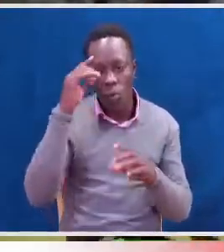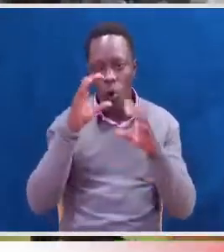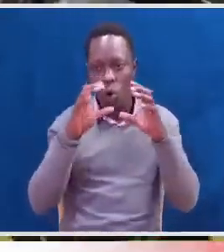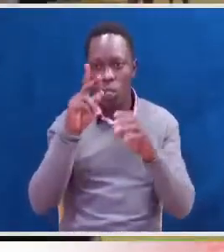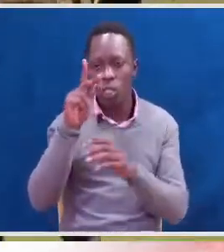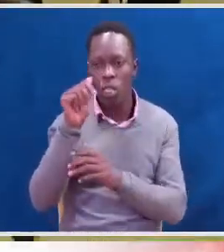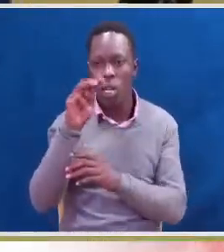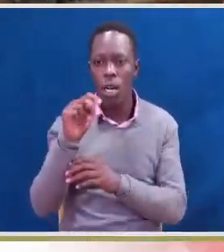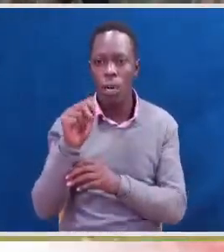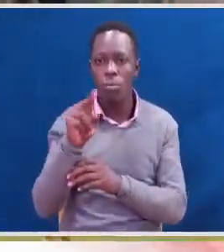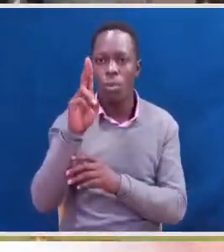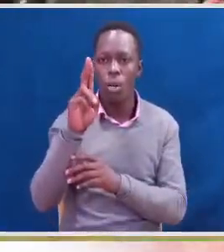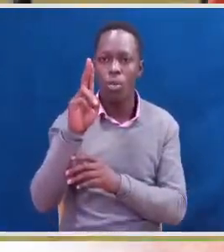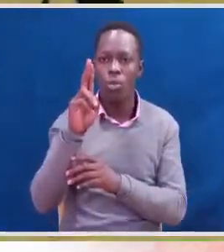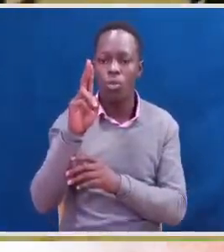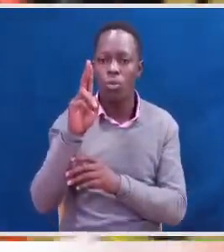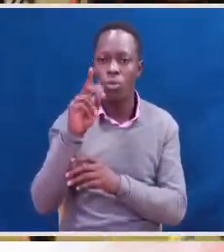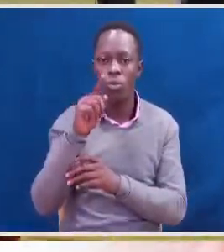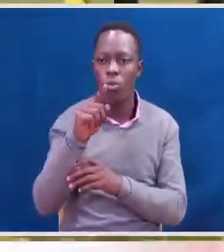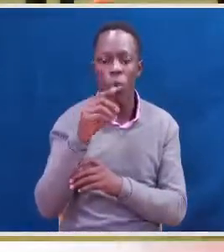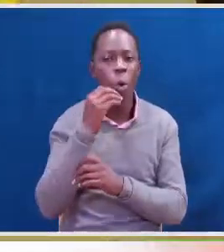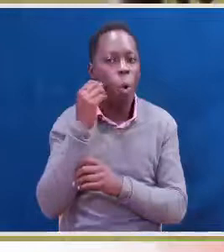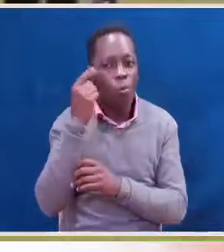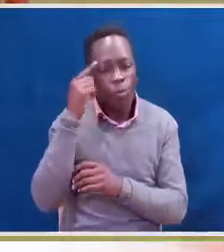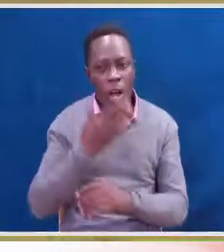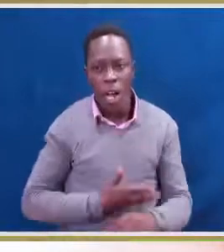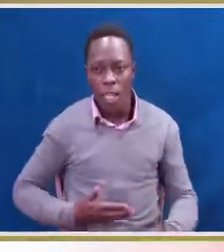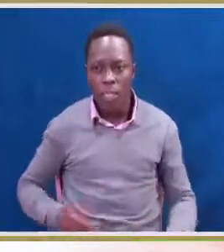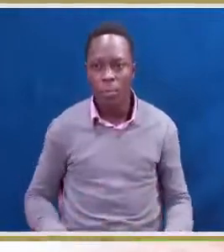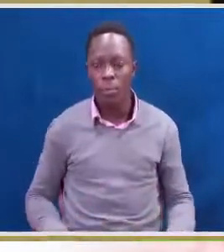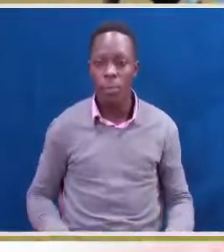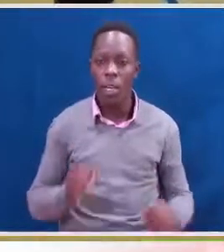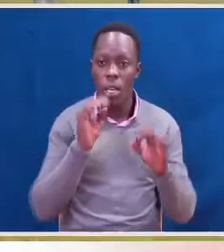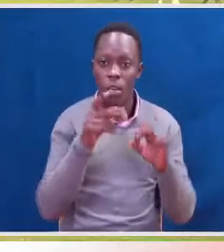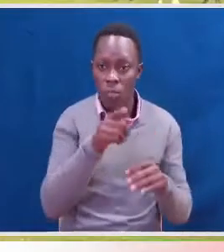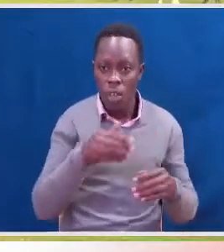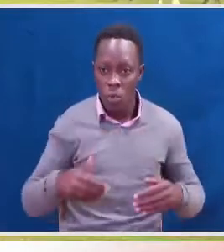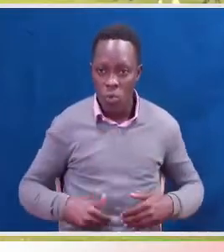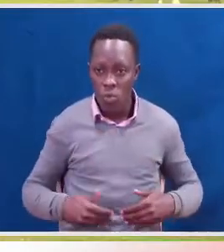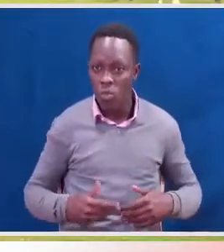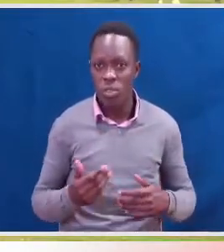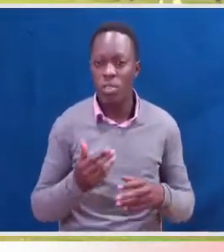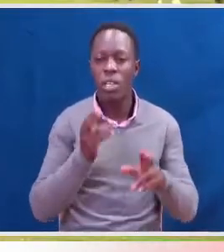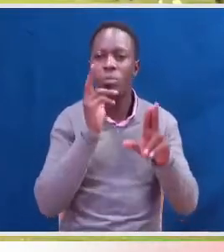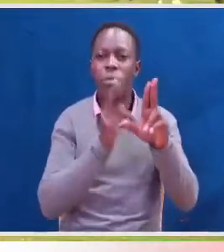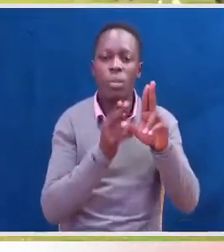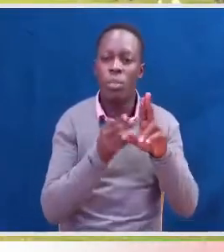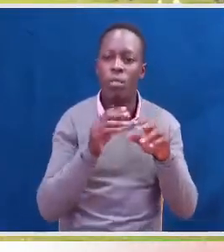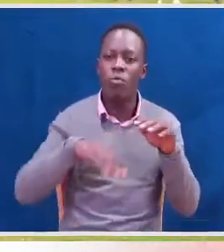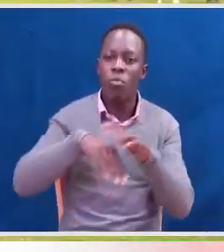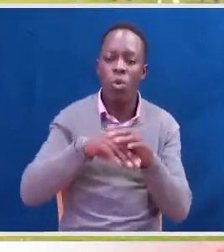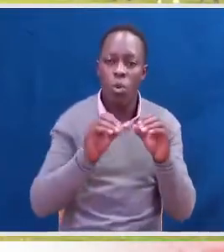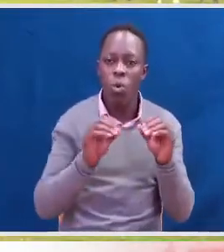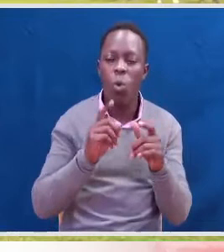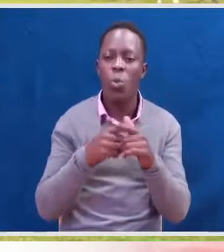Kamau, ajeze ni nyumba ya njaa. Because hawa vijana wasipocheza, kutakuwa na a lot of things zinaendelea kwa vijiji,